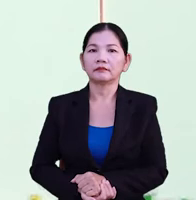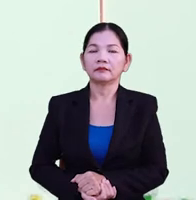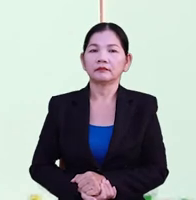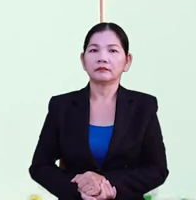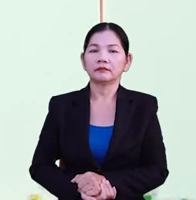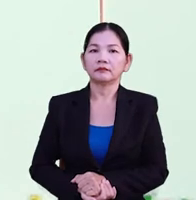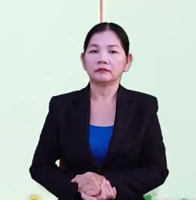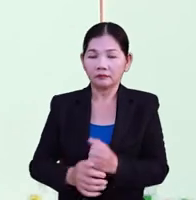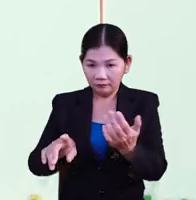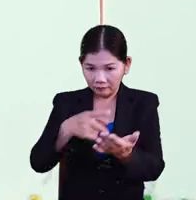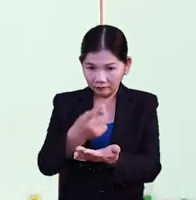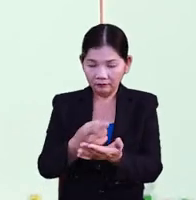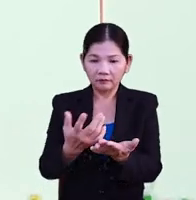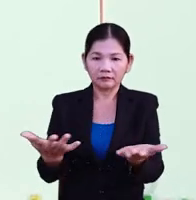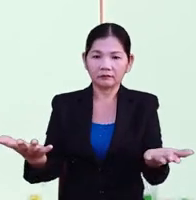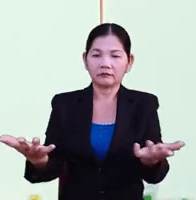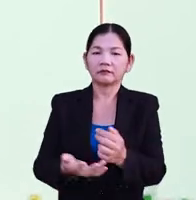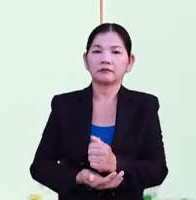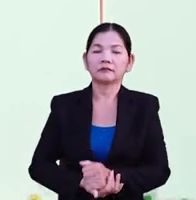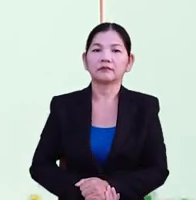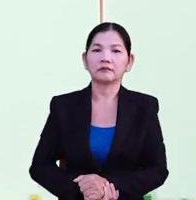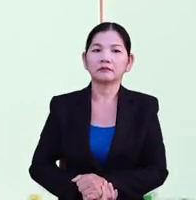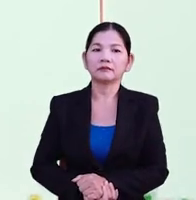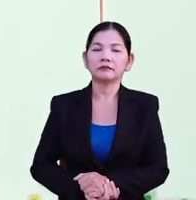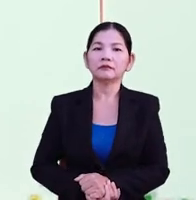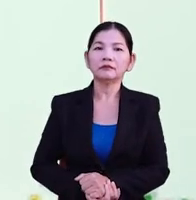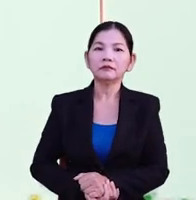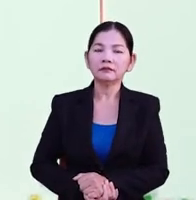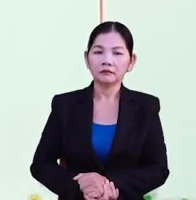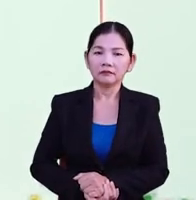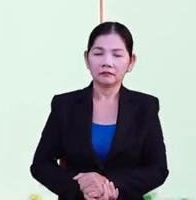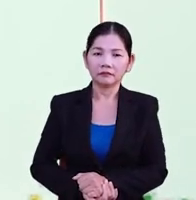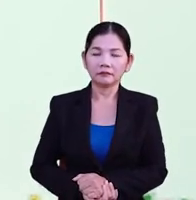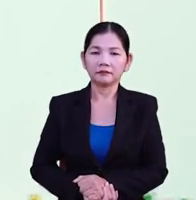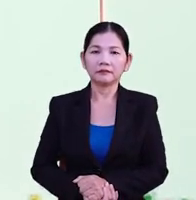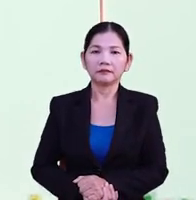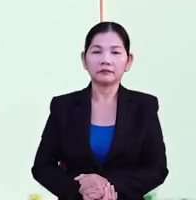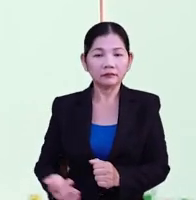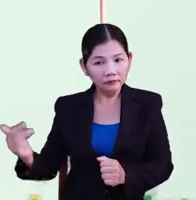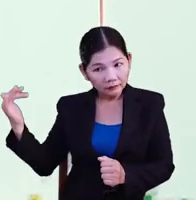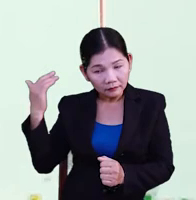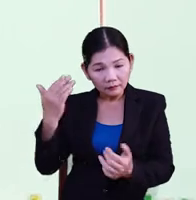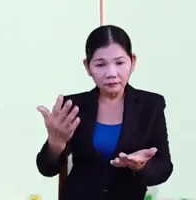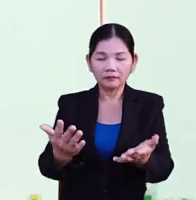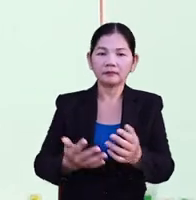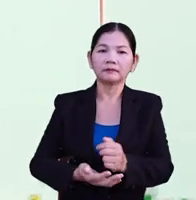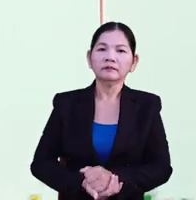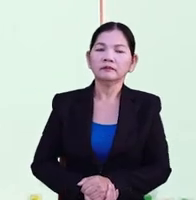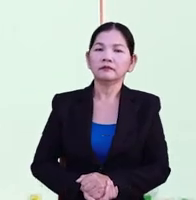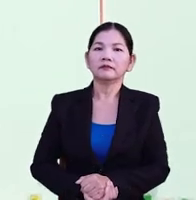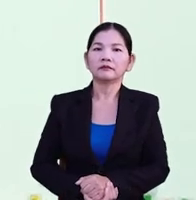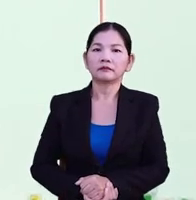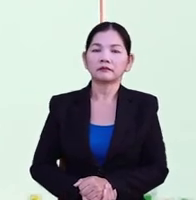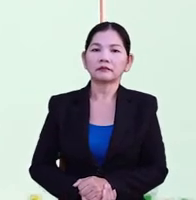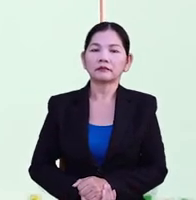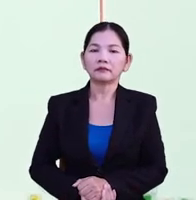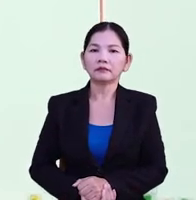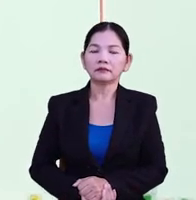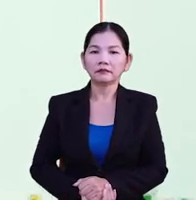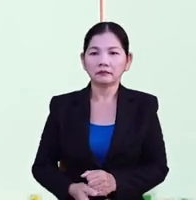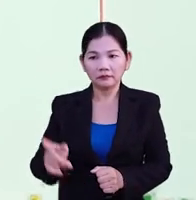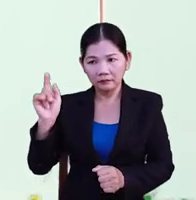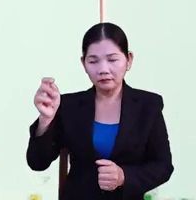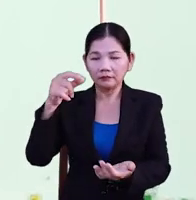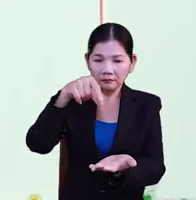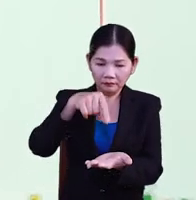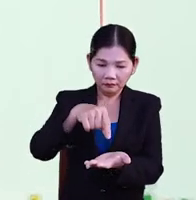ចូលរួមឆ្លើយចាឆ្លើយថាម៉េចអ្នកគ្រូអត់ឮផងមកឆ្លើយមើលចារូបដែលនៅកណ្